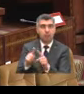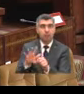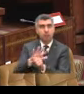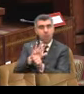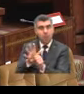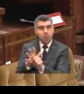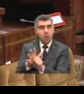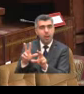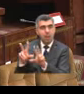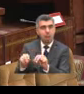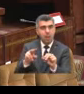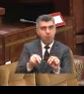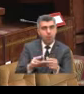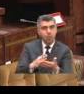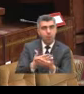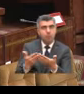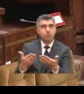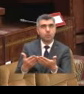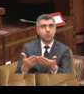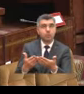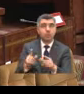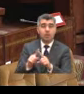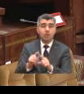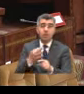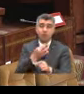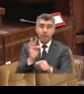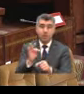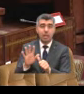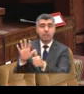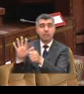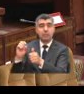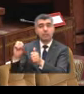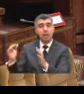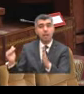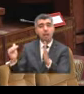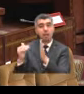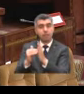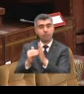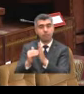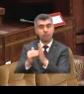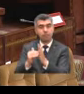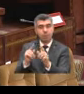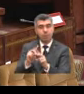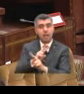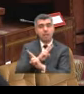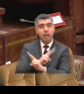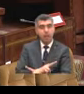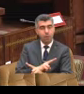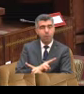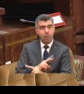المغرب والتاثير ديال على هذا الدور. فرنسا كاين 600 الف مسن ومتقاعد في دور ديال